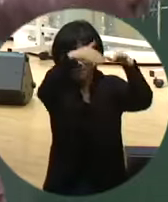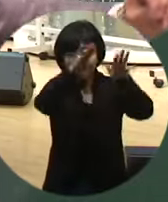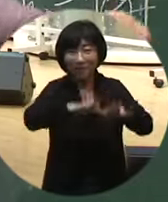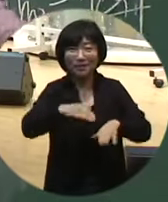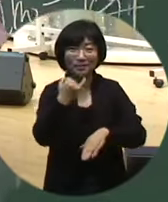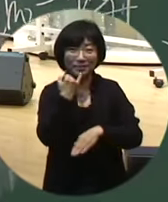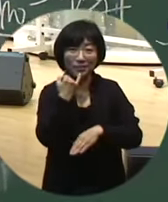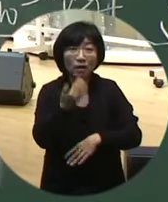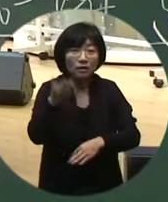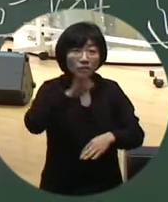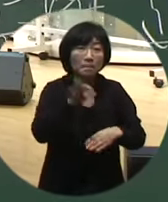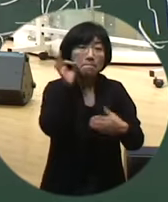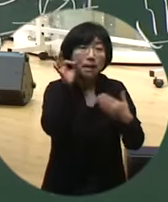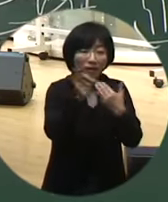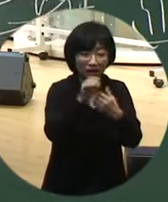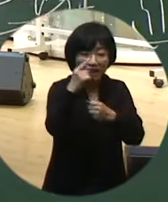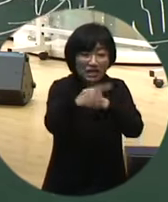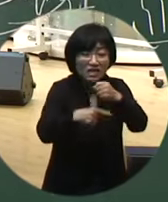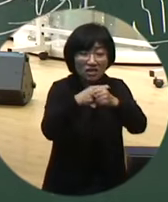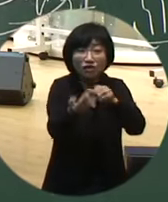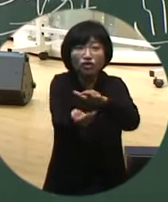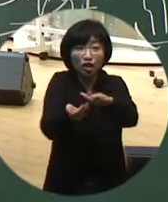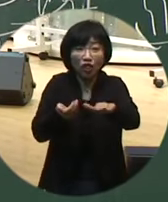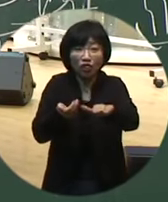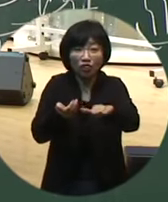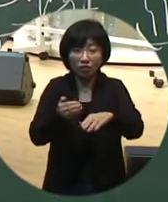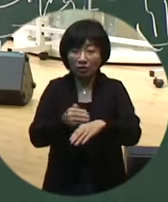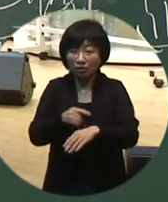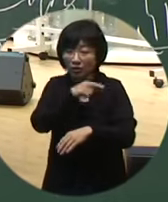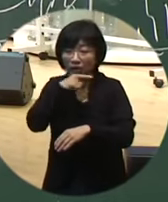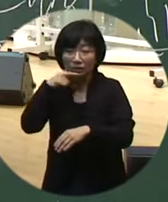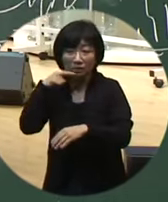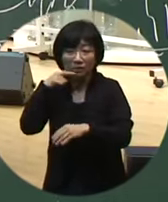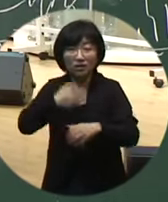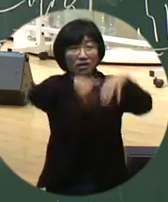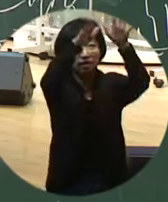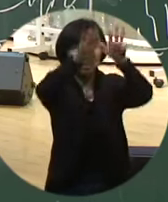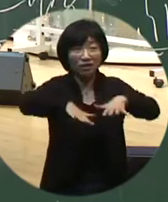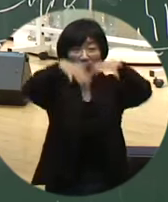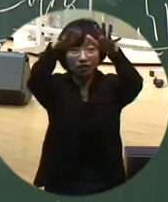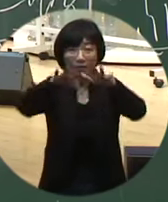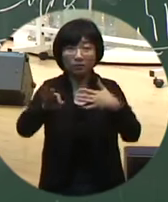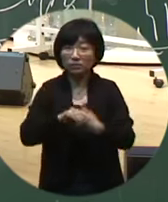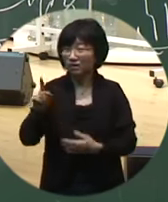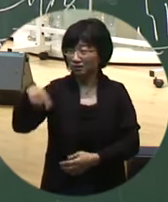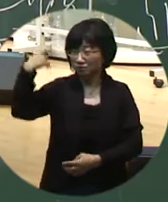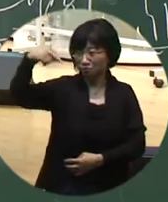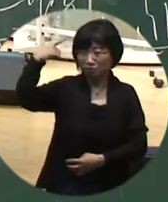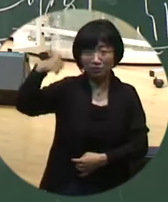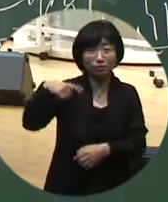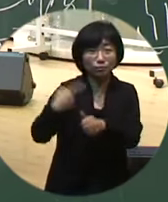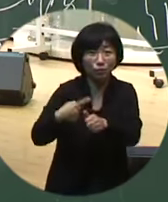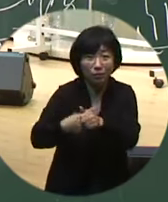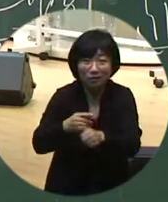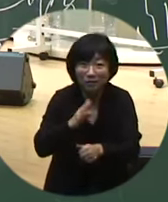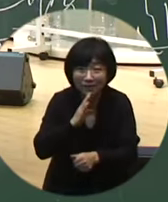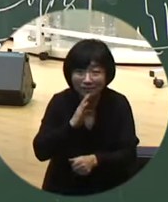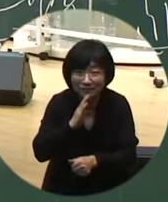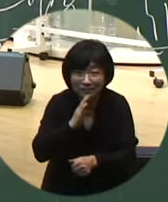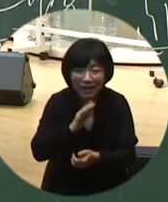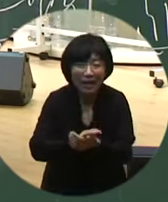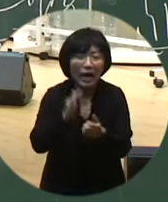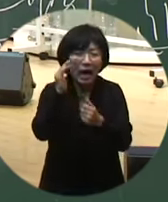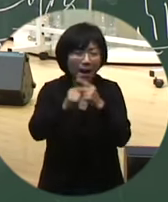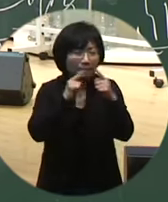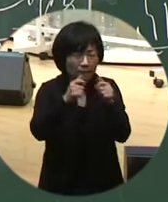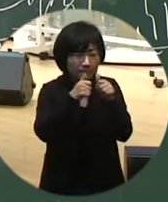그건 정신병자입니다, 그게요. If you apply the lamb blood of the lamb a year before. 발랐지만 말씀 따라가야 되는 거예요. Then you're crazy. It's the same